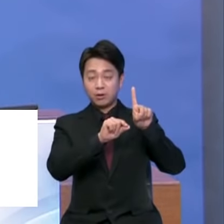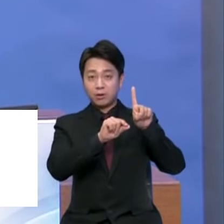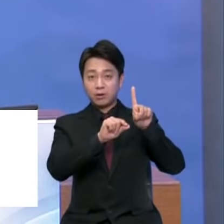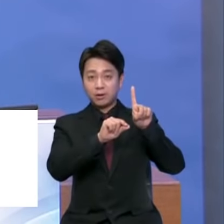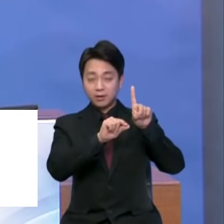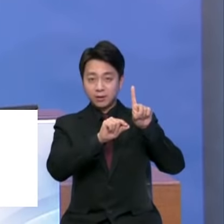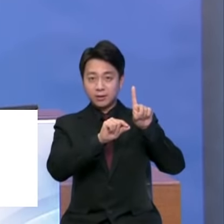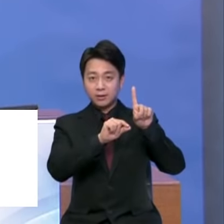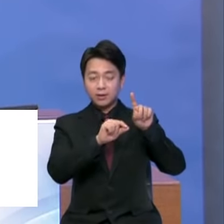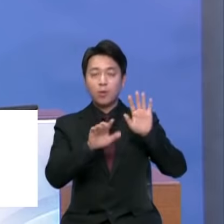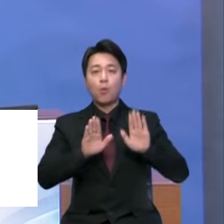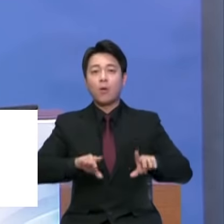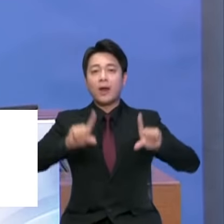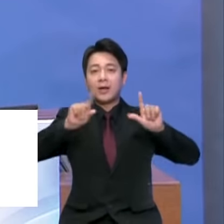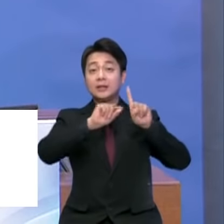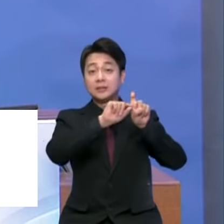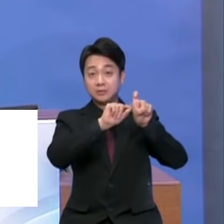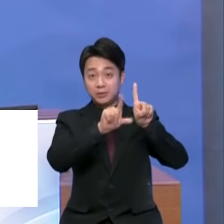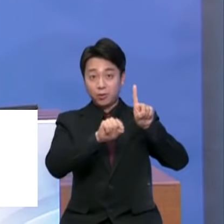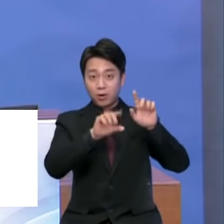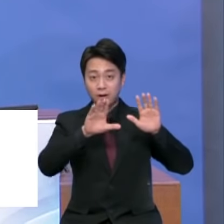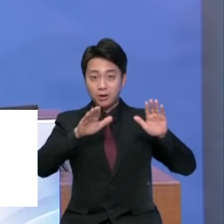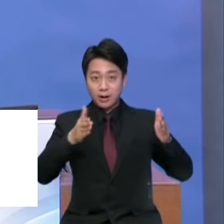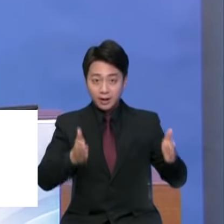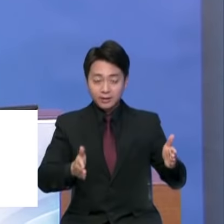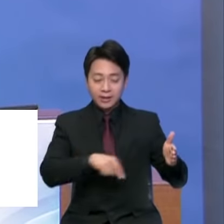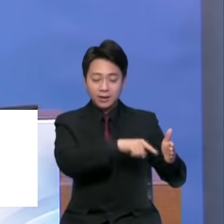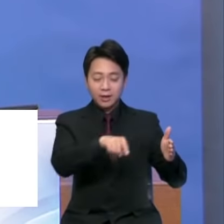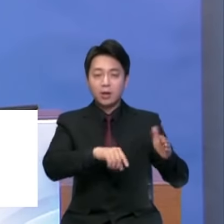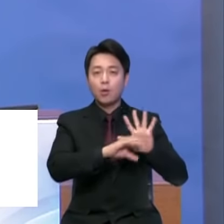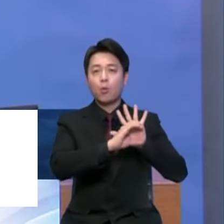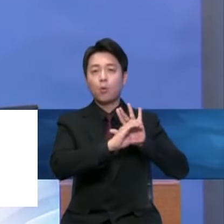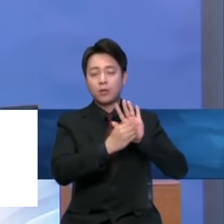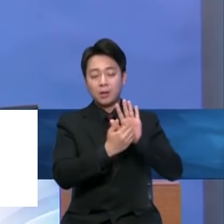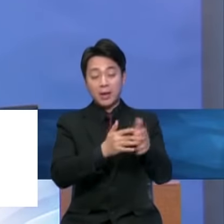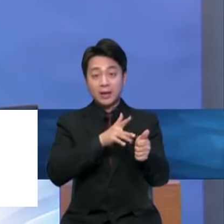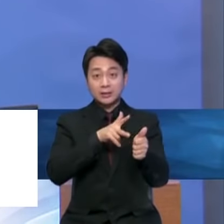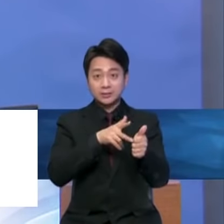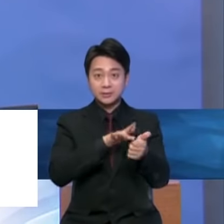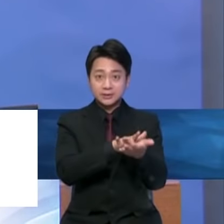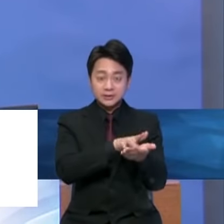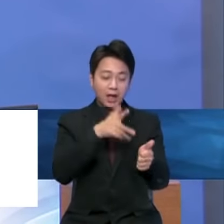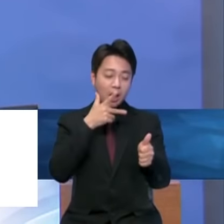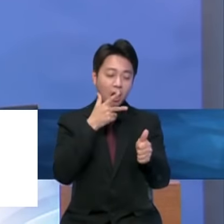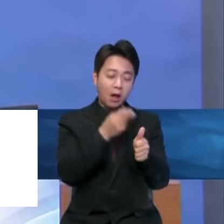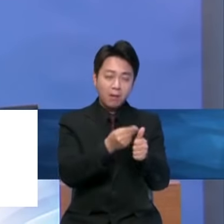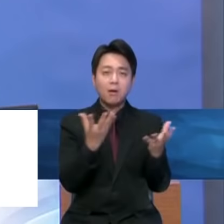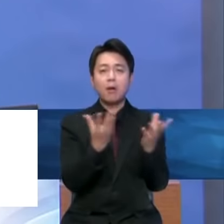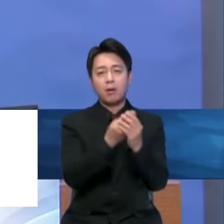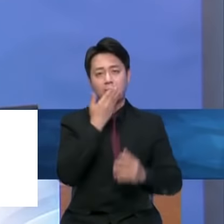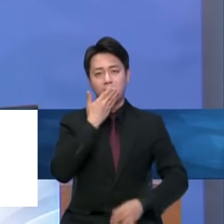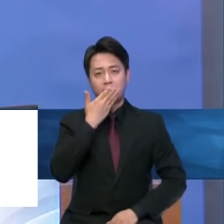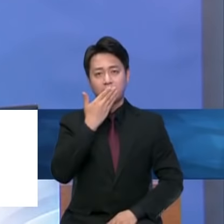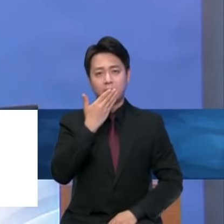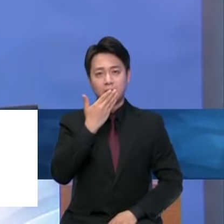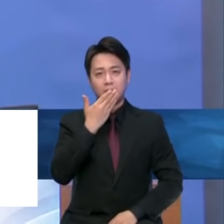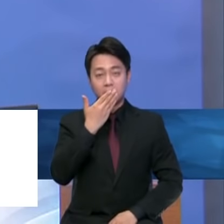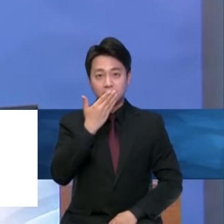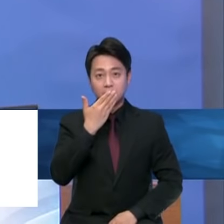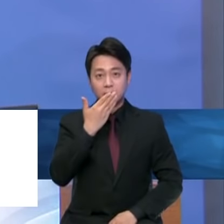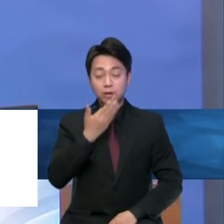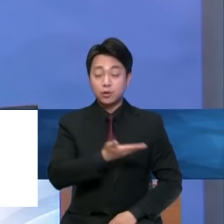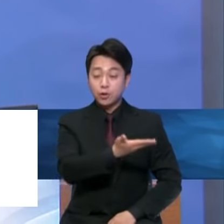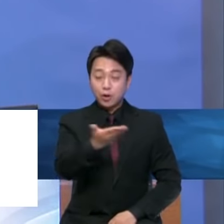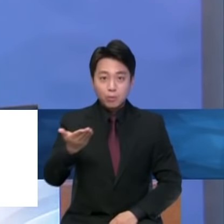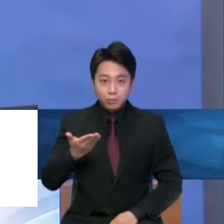있습니다. 올해 안으로 가족, 친구 등 사랑하는 이들과 함께 하루빨리